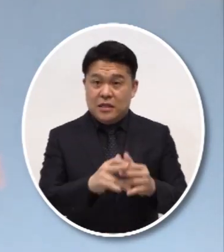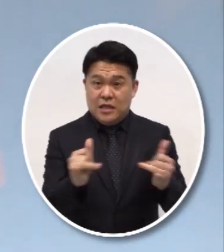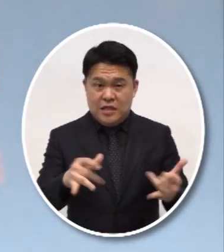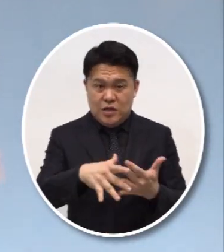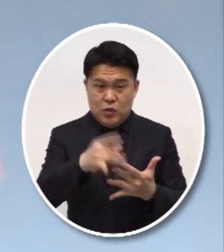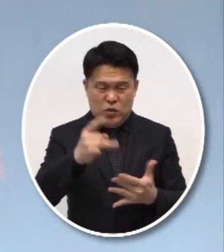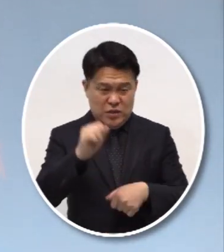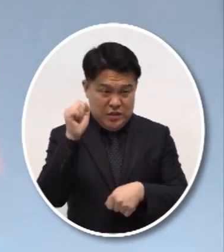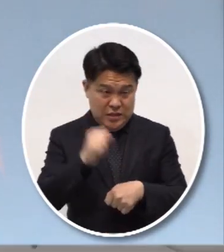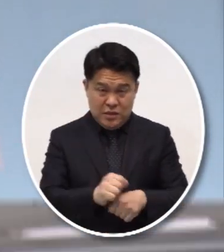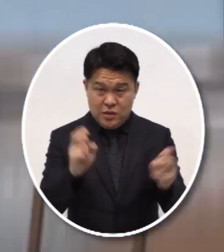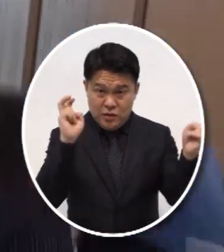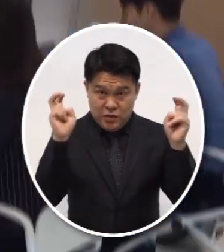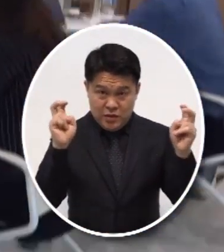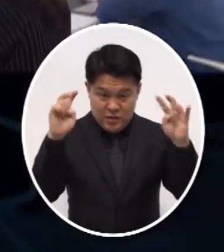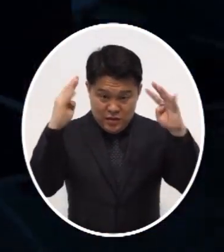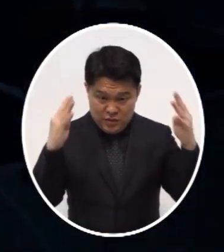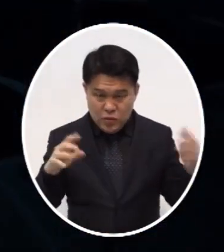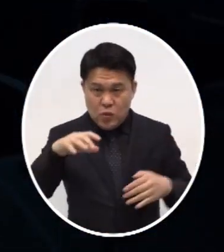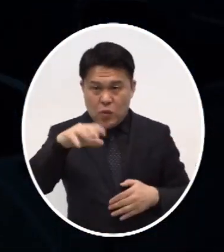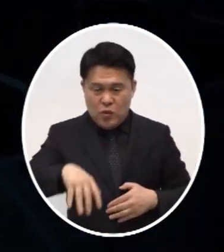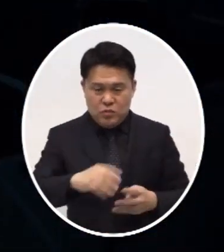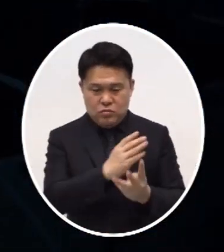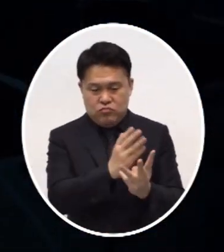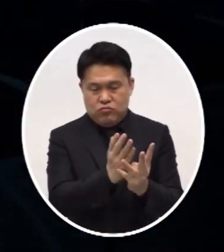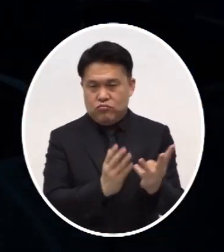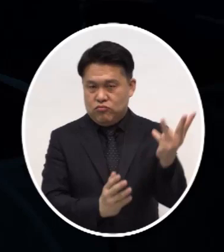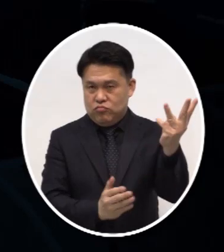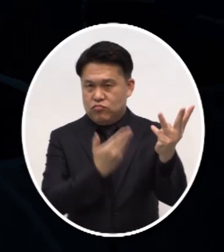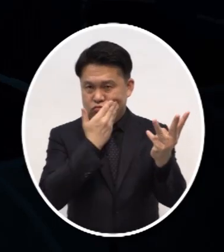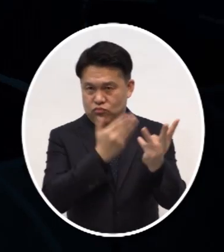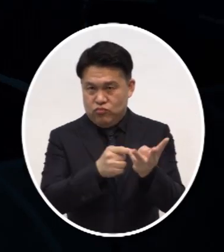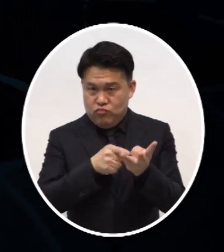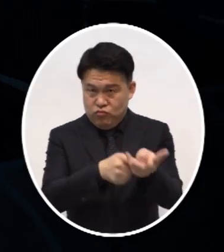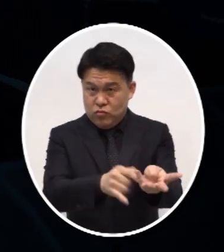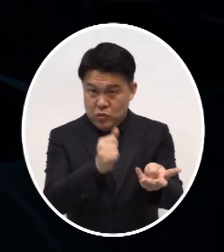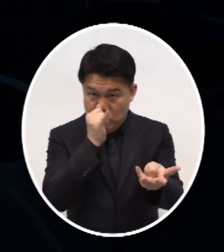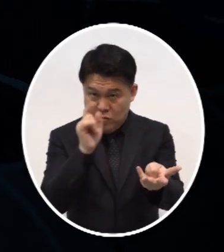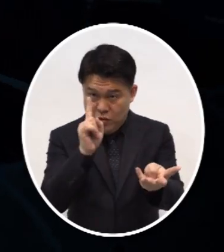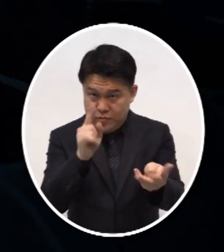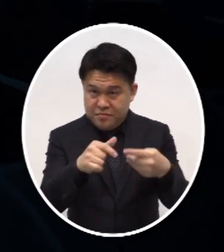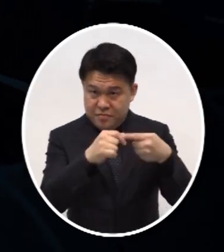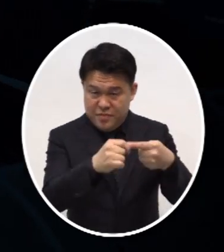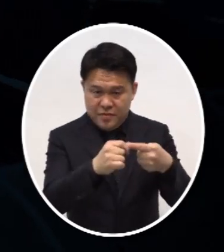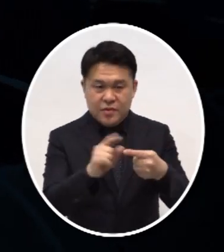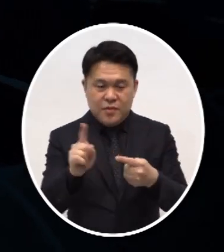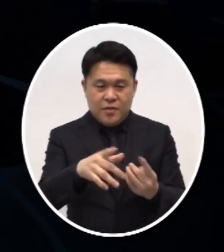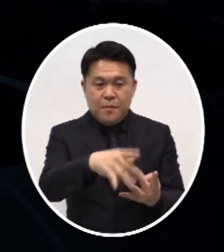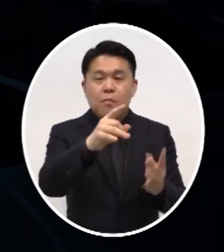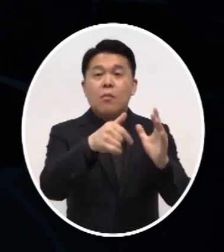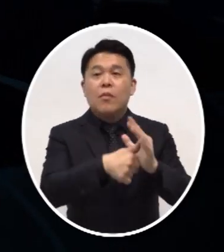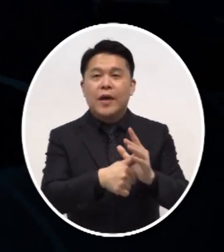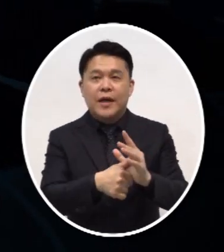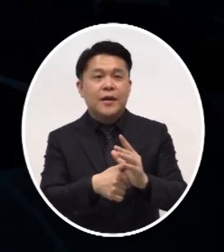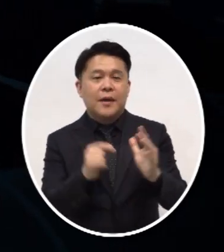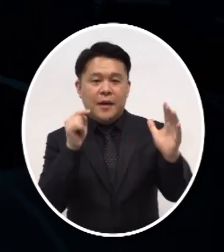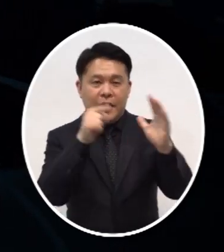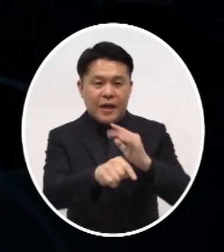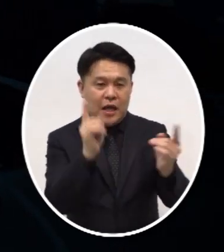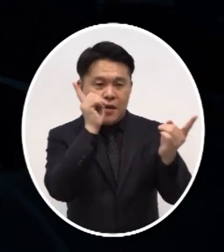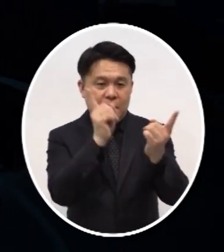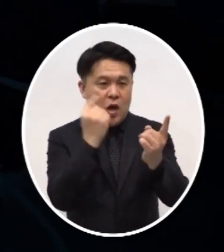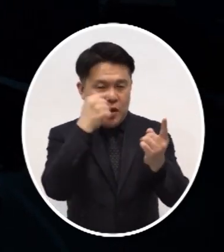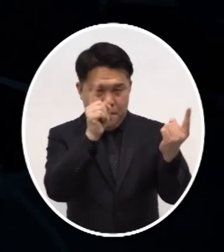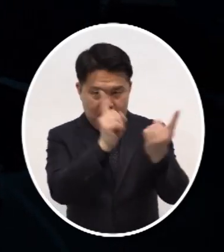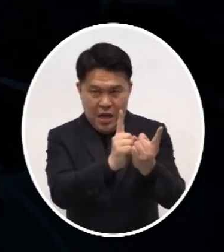기업 스타벅스는 3가지 핵심 과제를 추진하고 있습니다. 첫째, 채용에서는 찾아가는 면접을